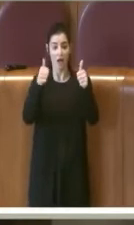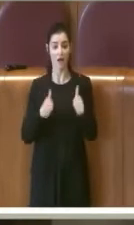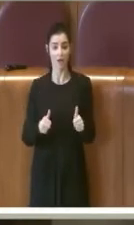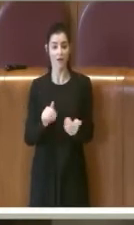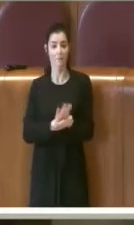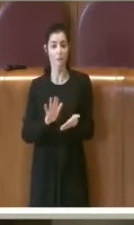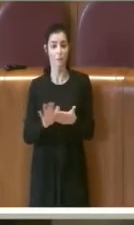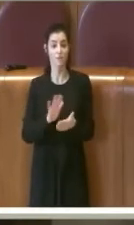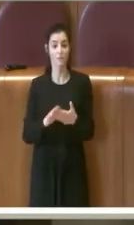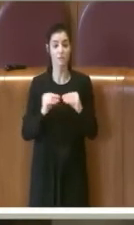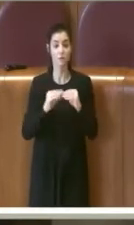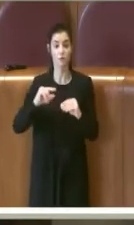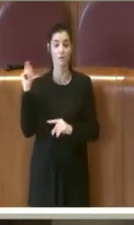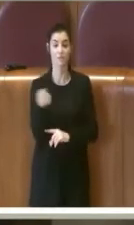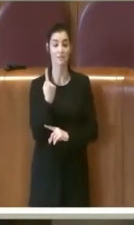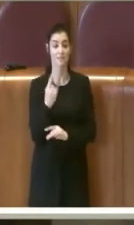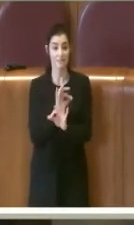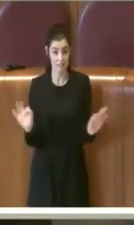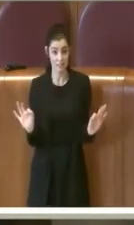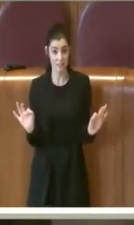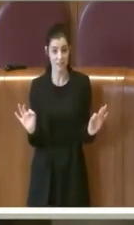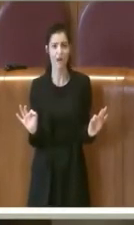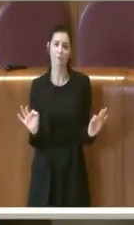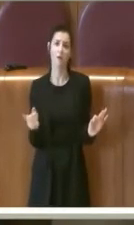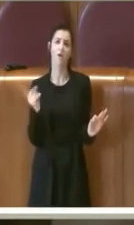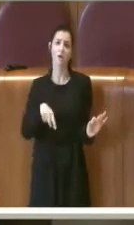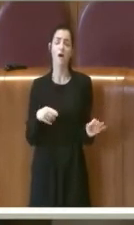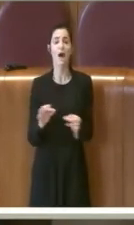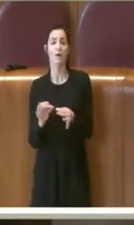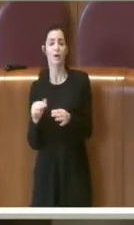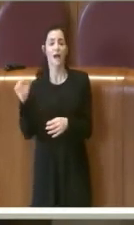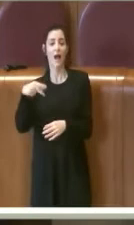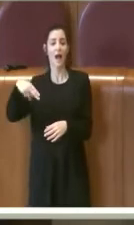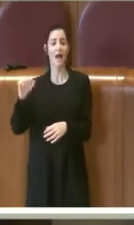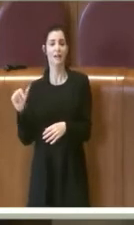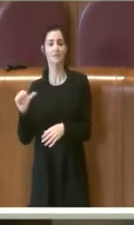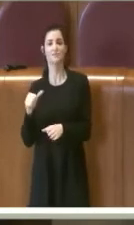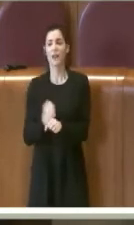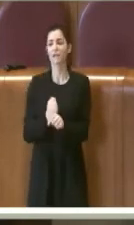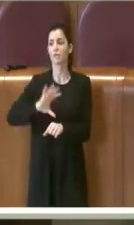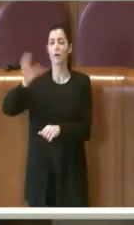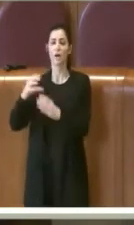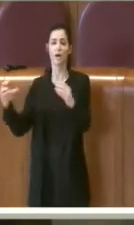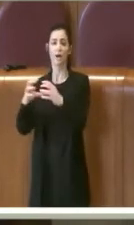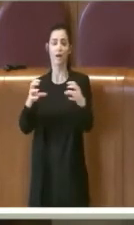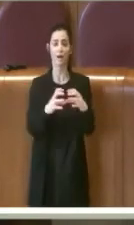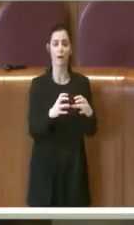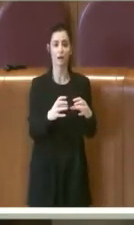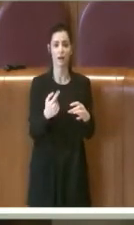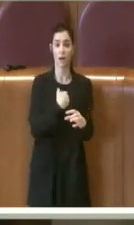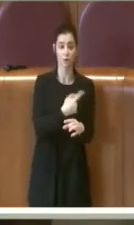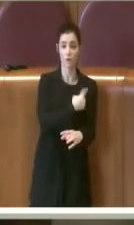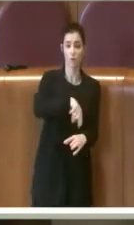tipo straordinario. Però poi ci facciamo gli accordi con ANAS facendo lavorare altre imprese piuttosto che fare noi